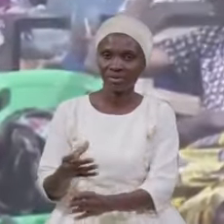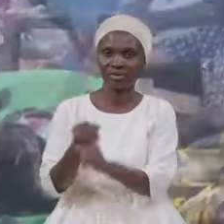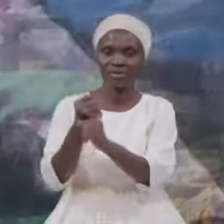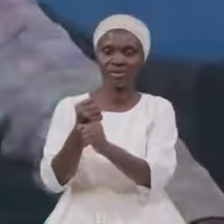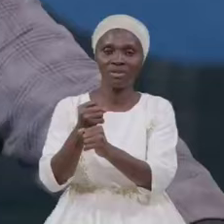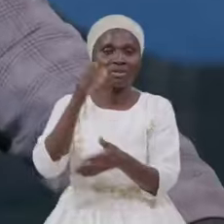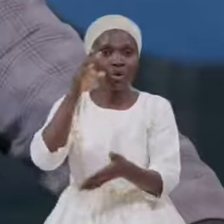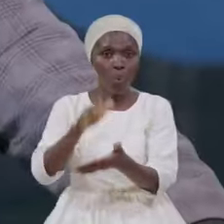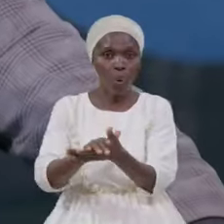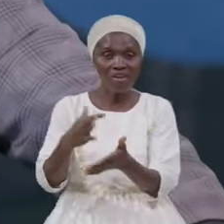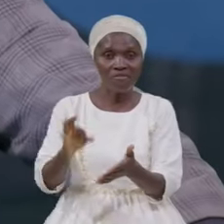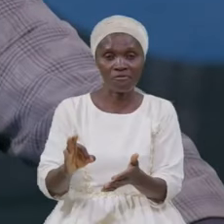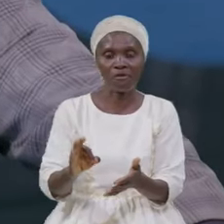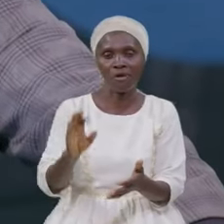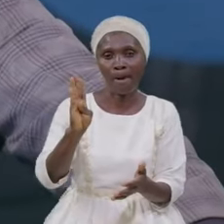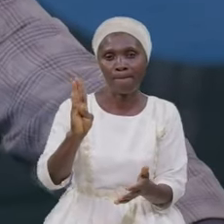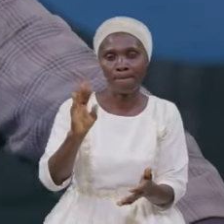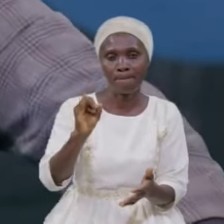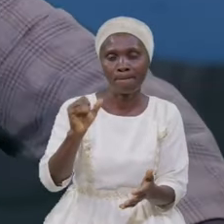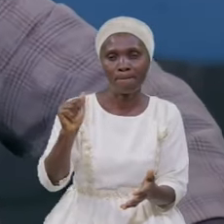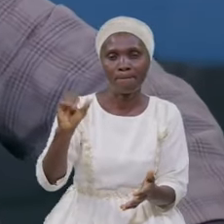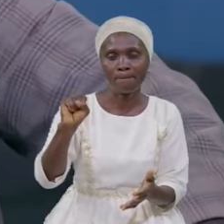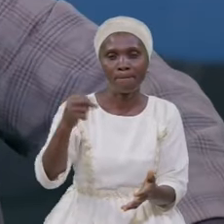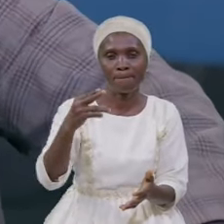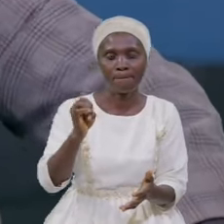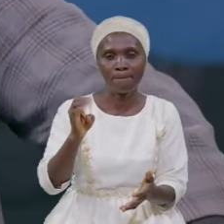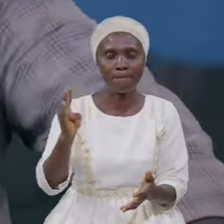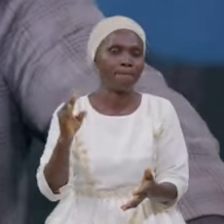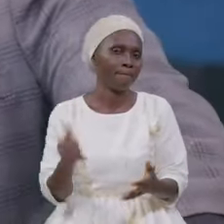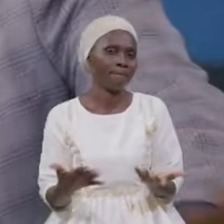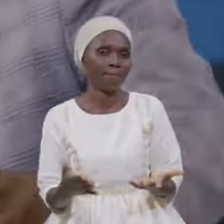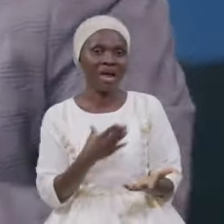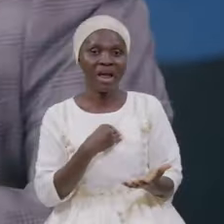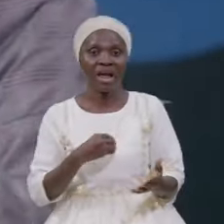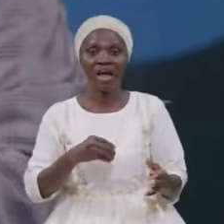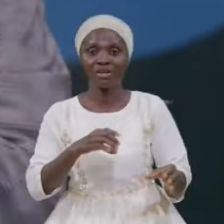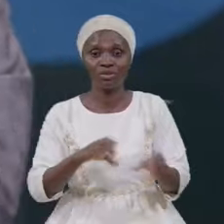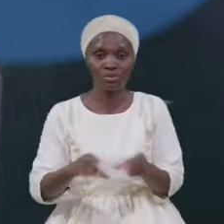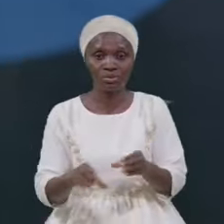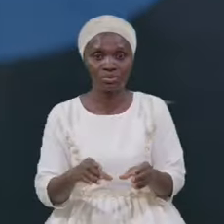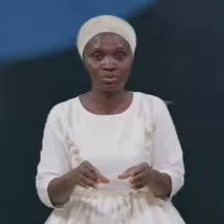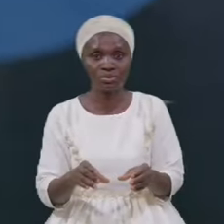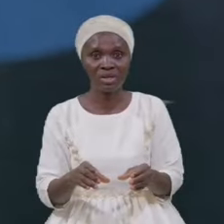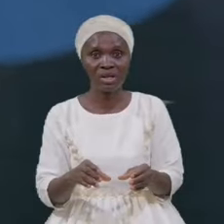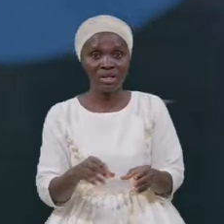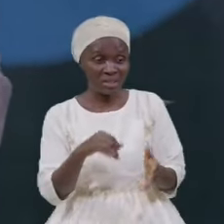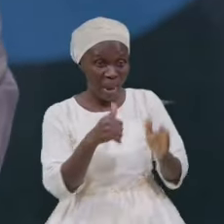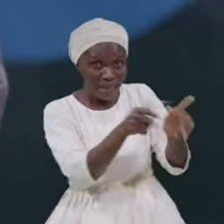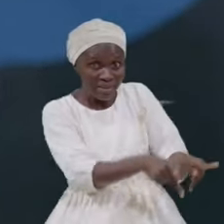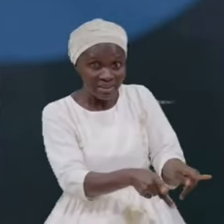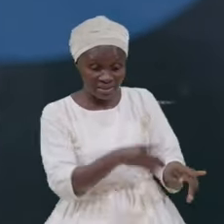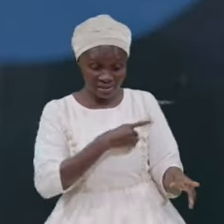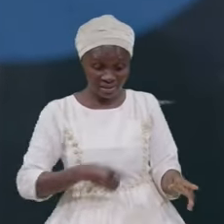et c'est lui qui avait écrit 10 psaumes, 30 psaumes. Une personne qui avait écrit,